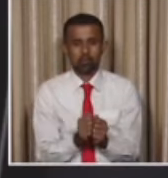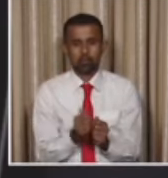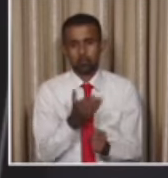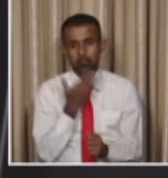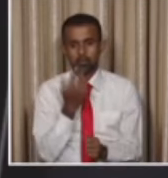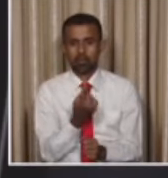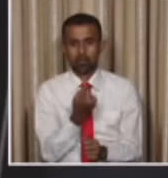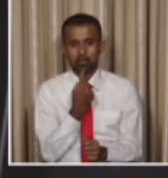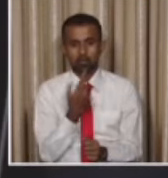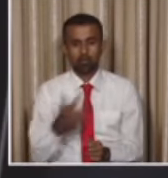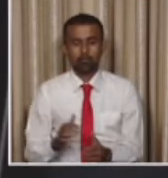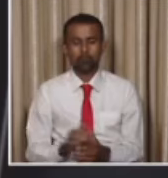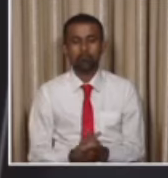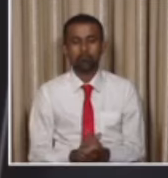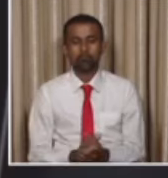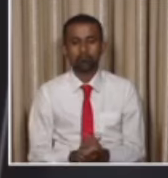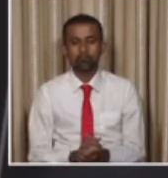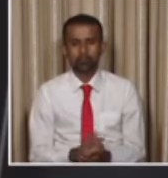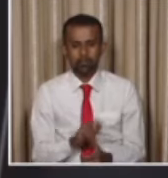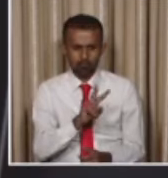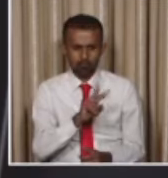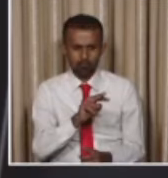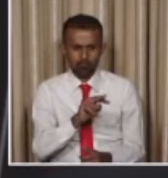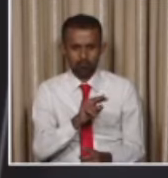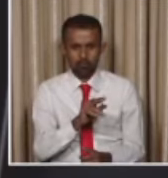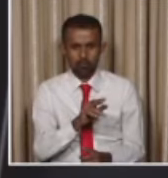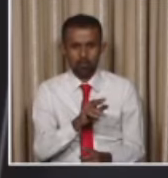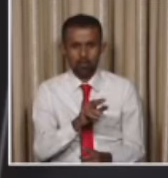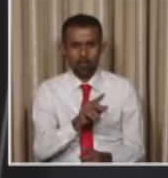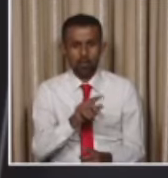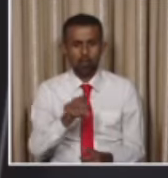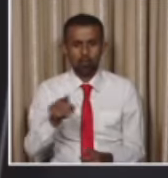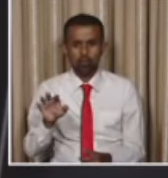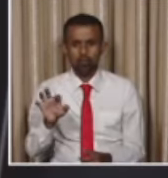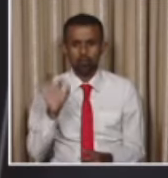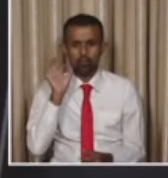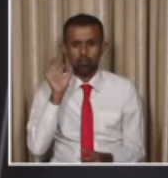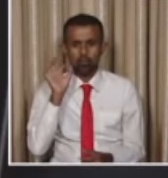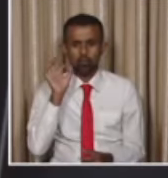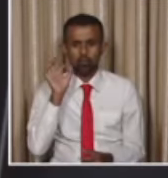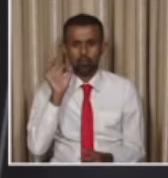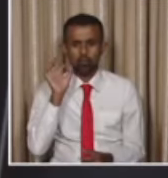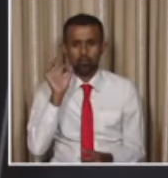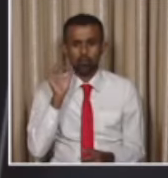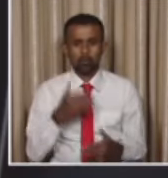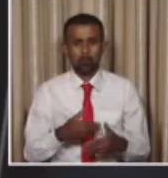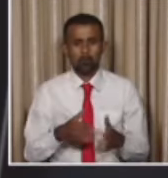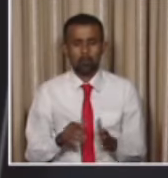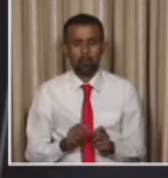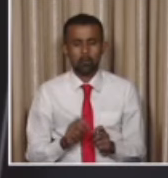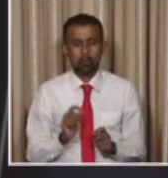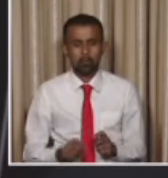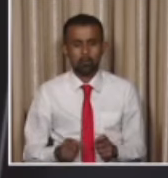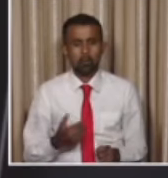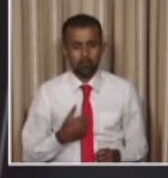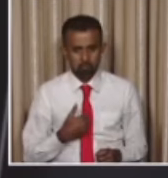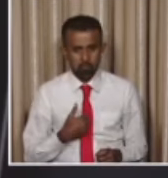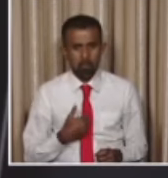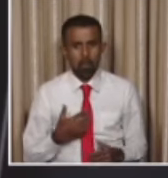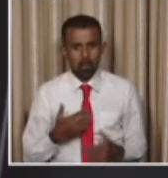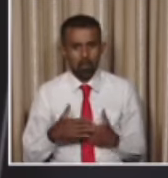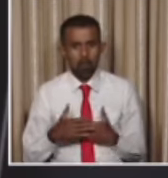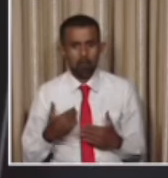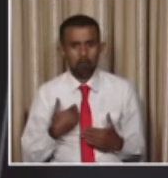කියලා. එතකොට 20න් කවුද තෝරන්නේ කියන එකට කැබිනට් මණ්ඩලේ මම කැබිනට් මණ්ඩලයේ හිටපු